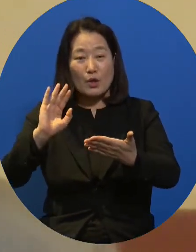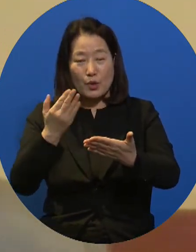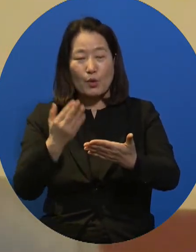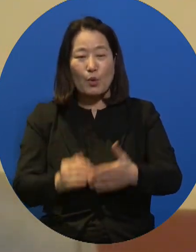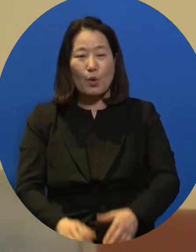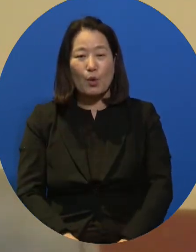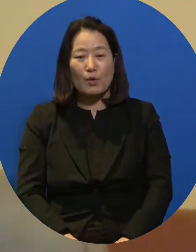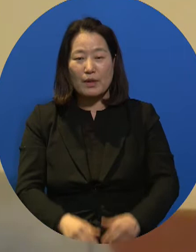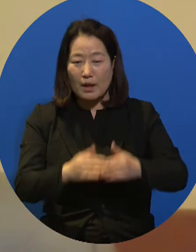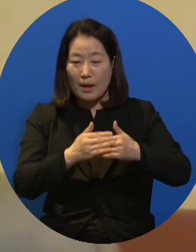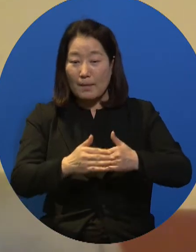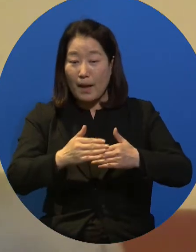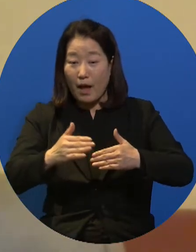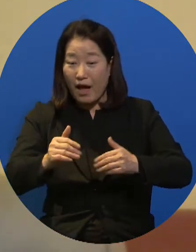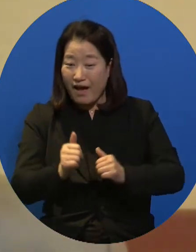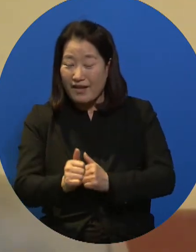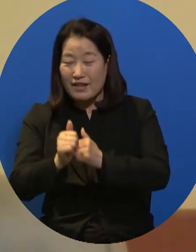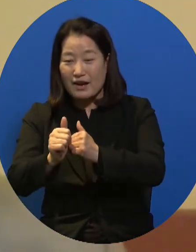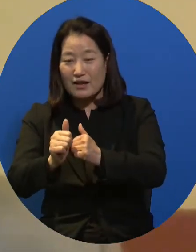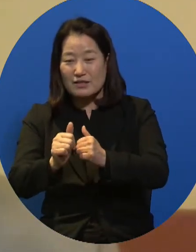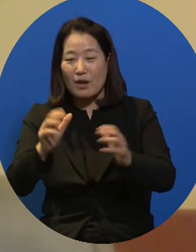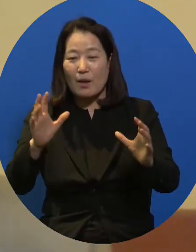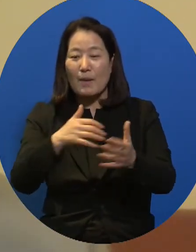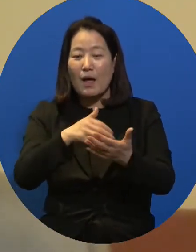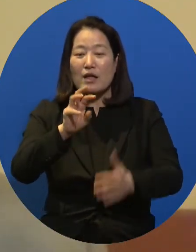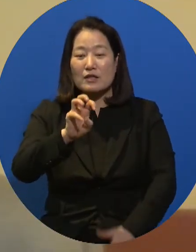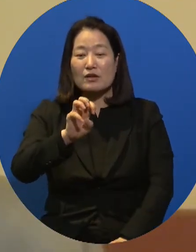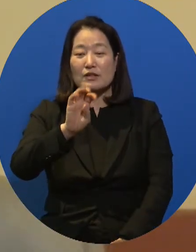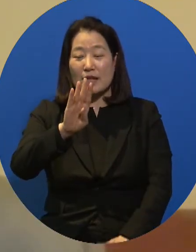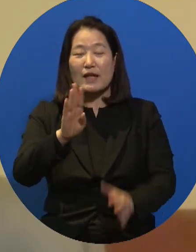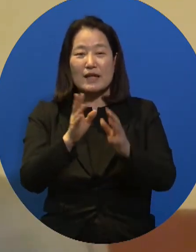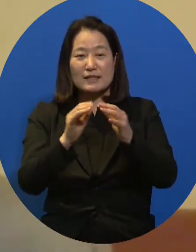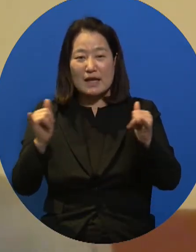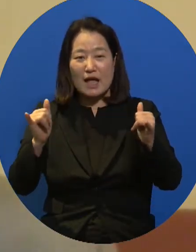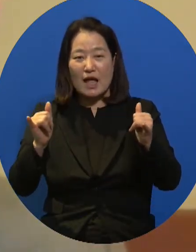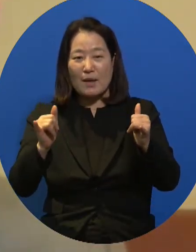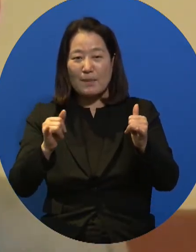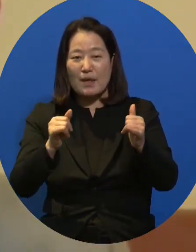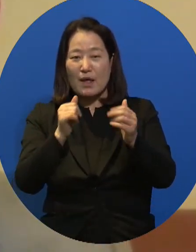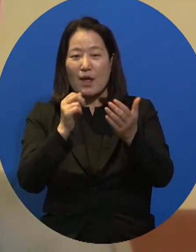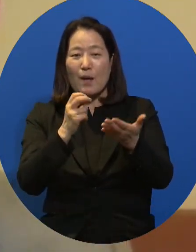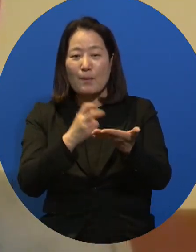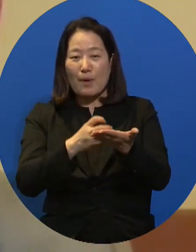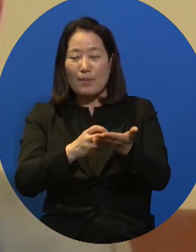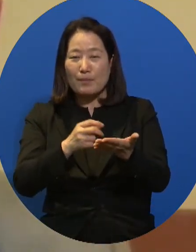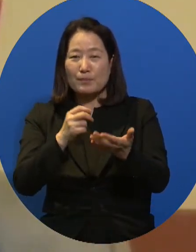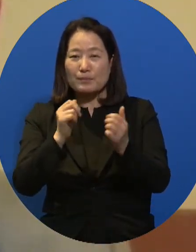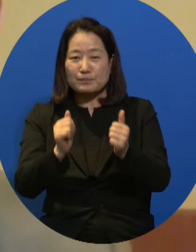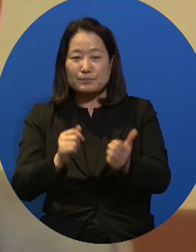따라서 34명의 개개인의 제소를 받은 바 있습니다.